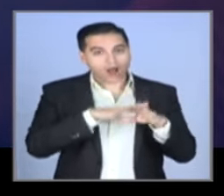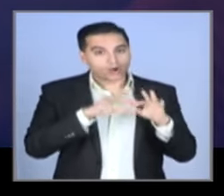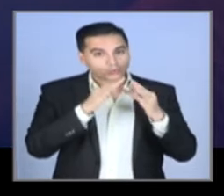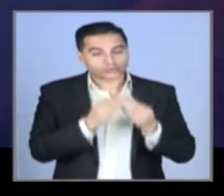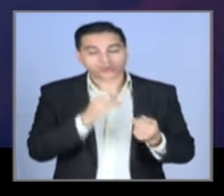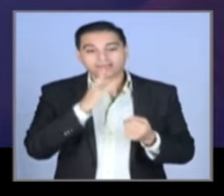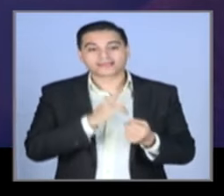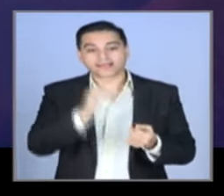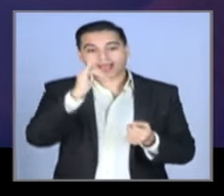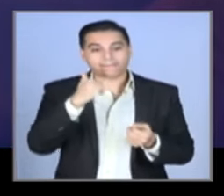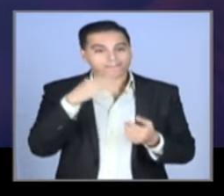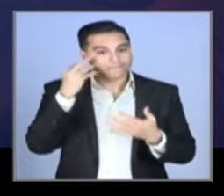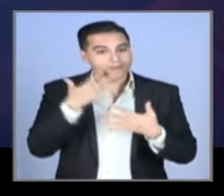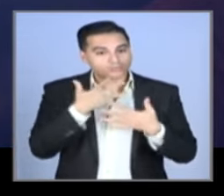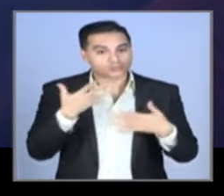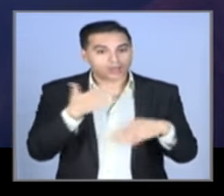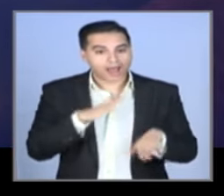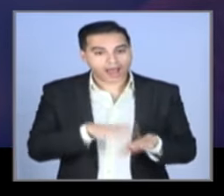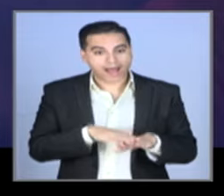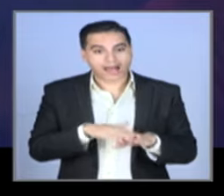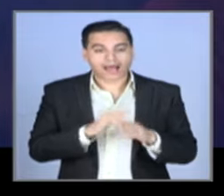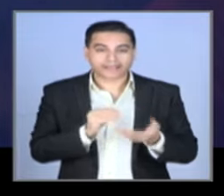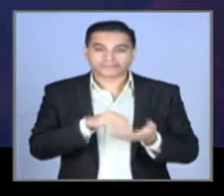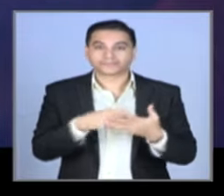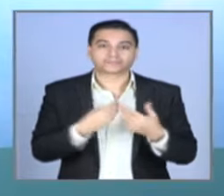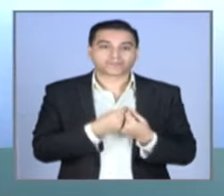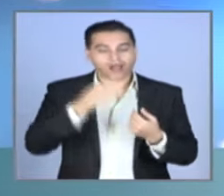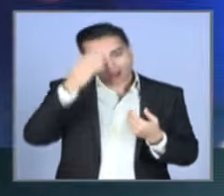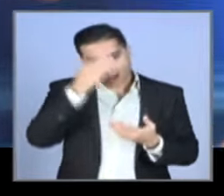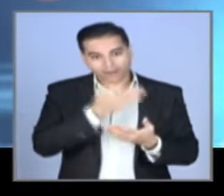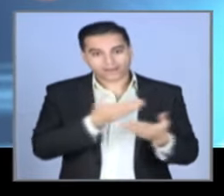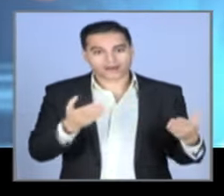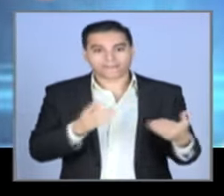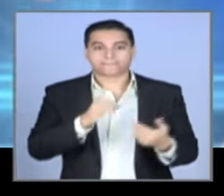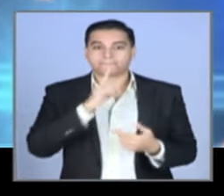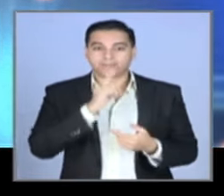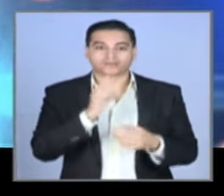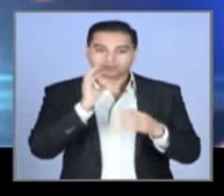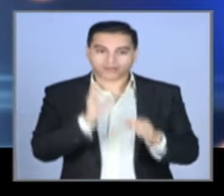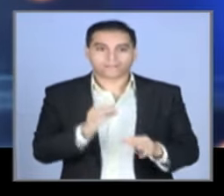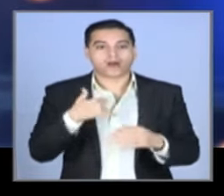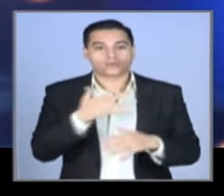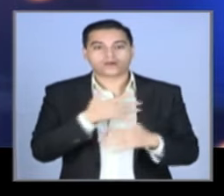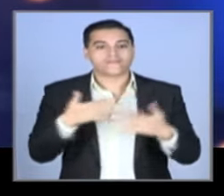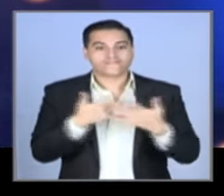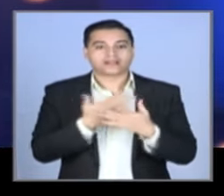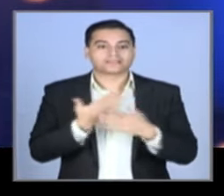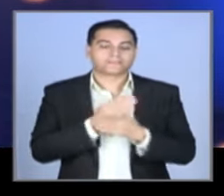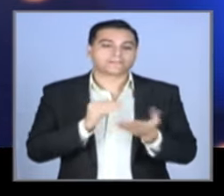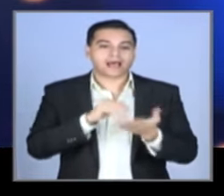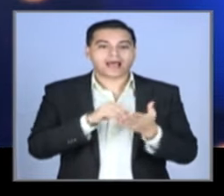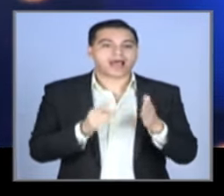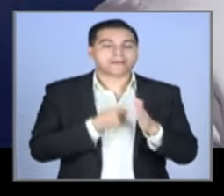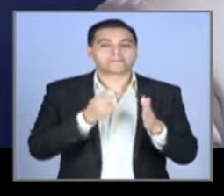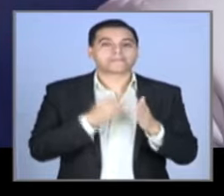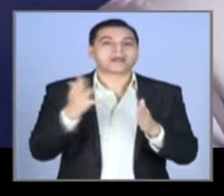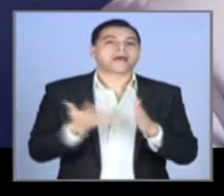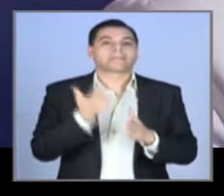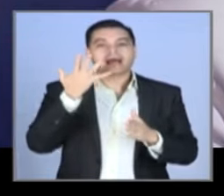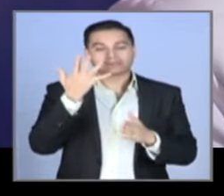إحنا دايما مواظبين إن إحنا دايما نشارك في برنامج العباقرة. طبعا إحنا فرحانين إن ده المشاركة الخامسة لينا في العباقرة